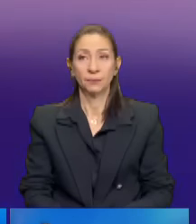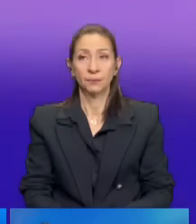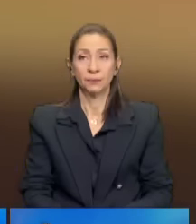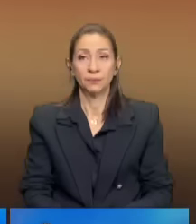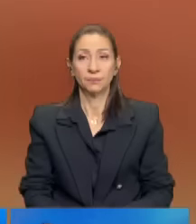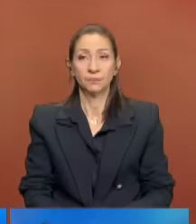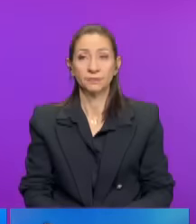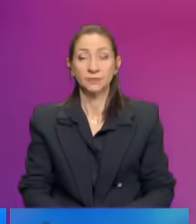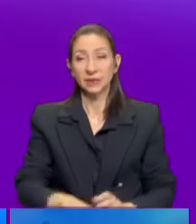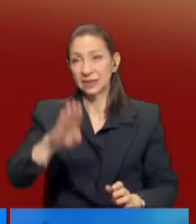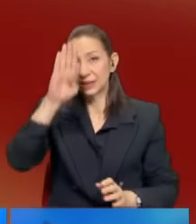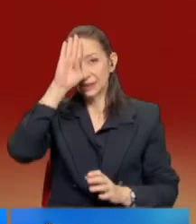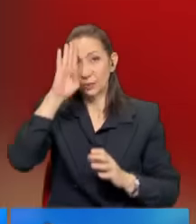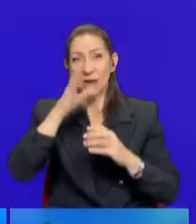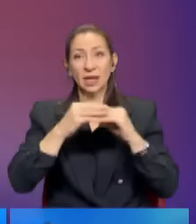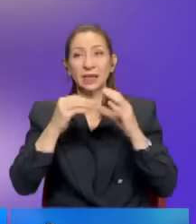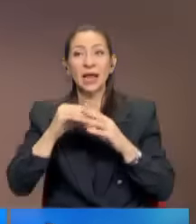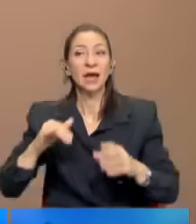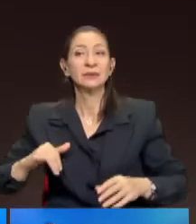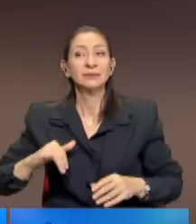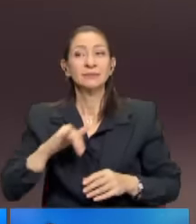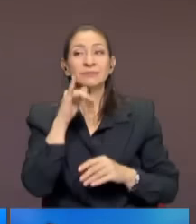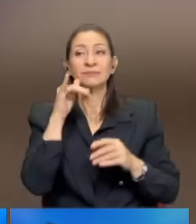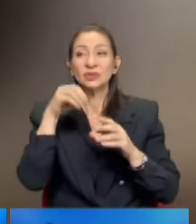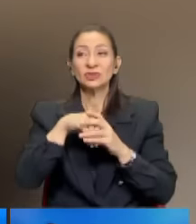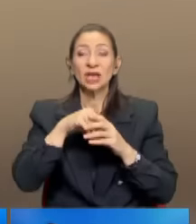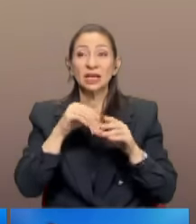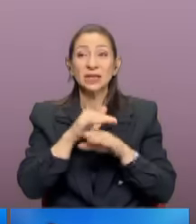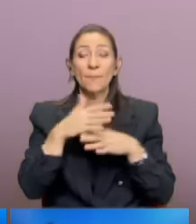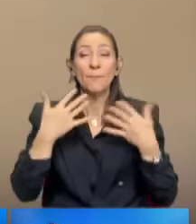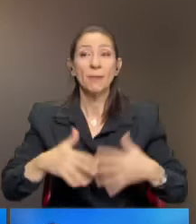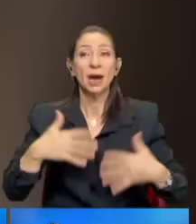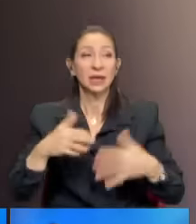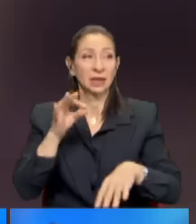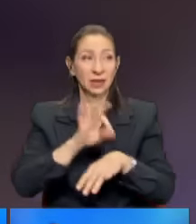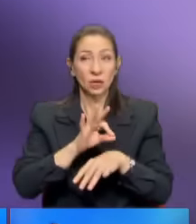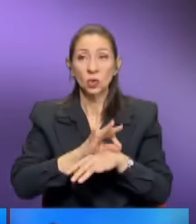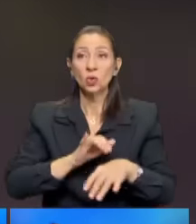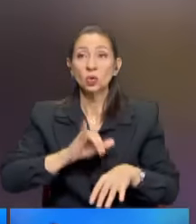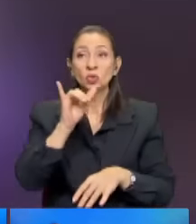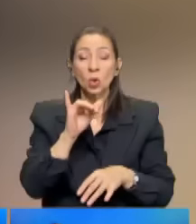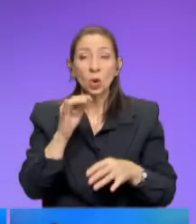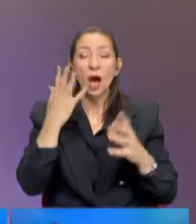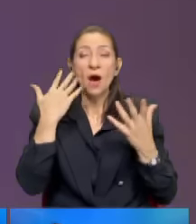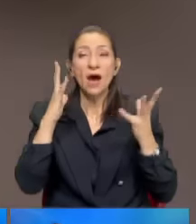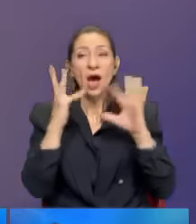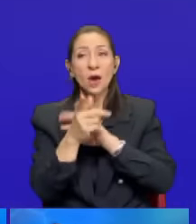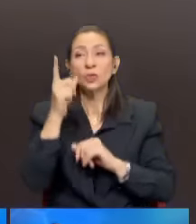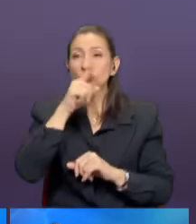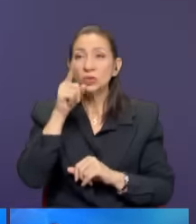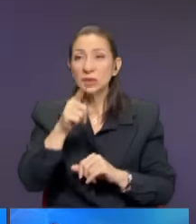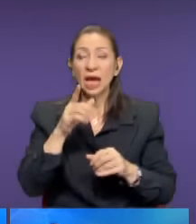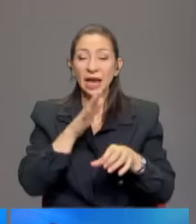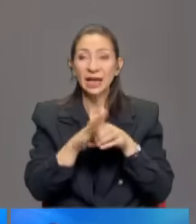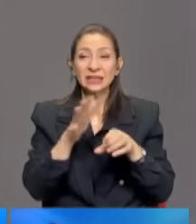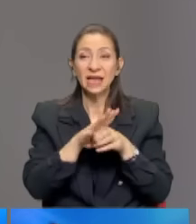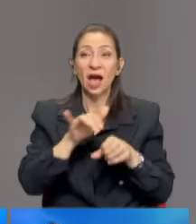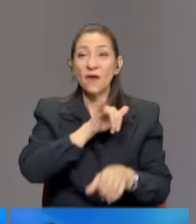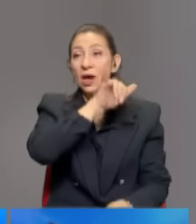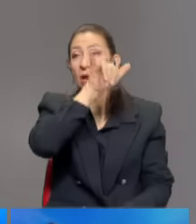sırada İstanbul Çukurova seferini yapan uçakta yaşanan panik anları uçak olumsuz hava şartları nedeniyle Kayseri